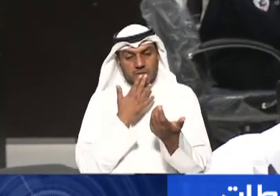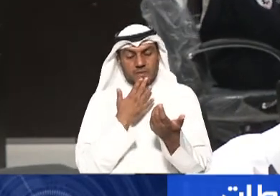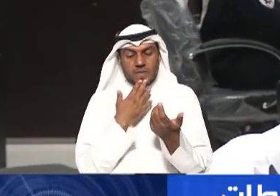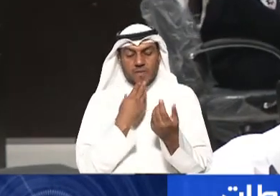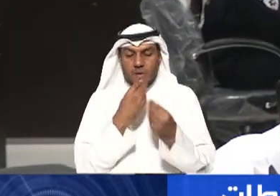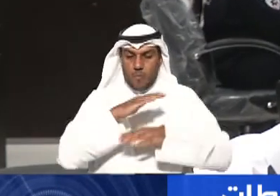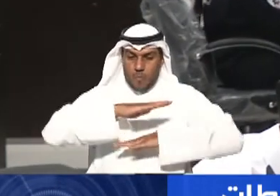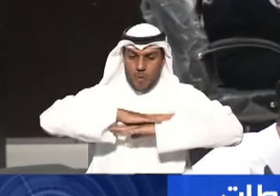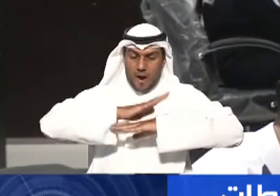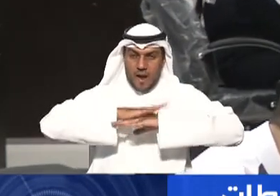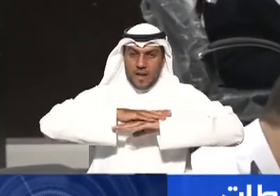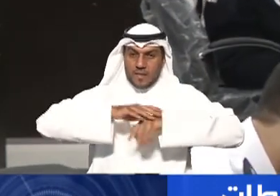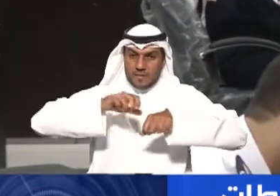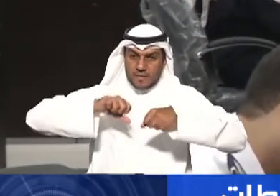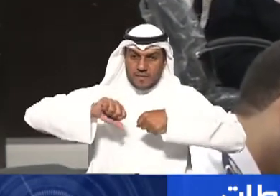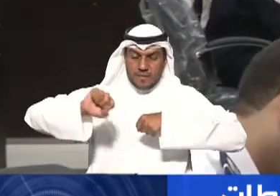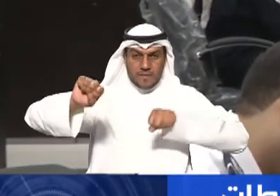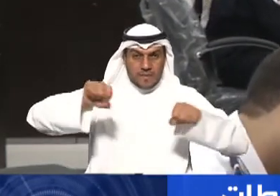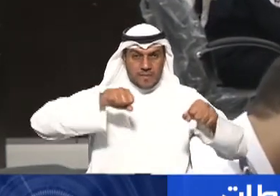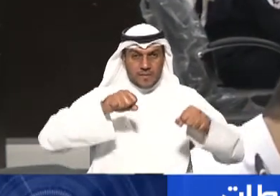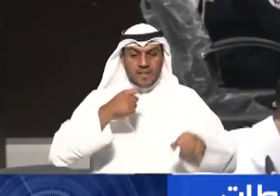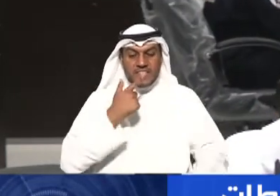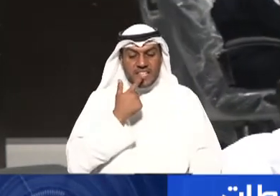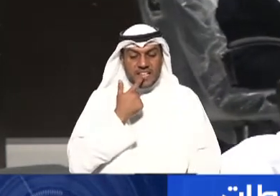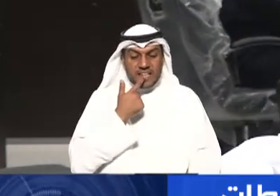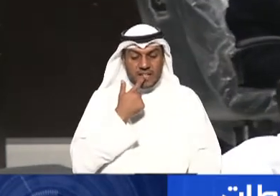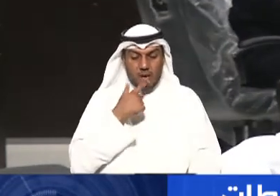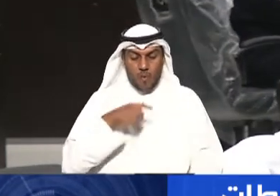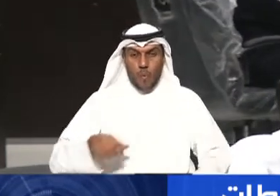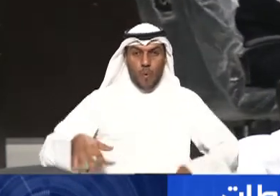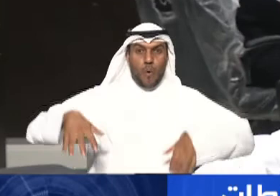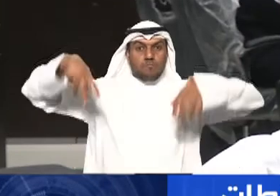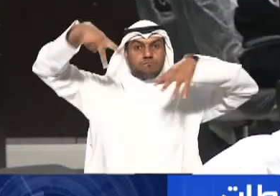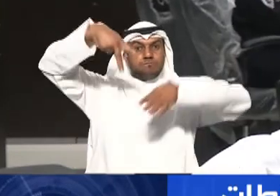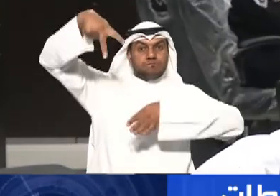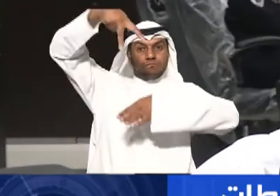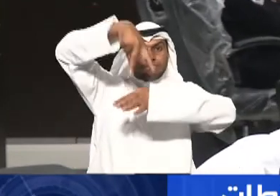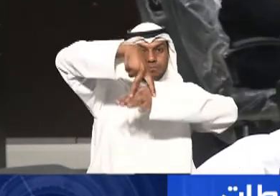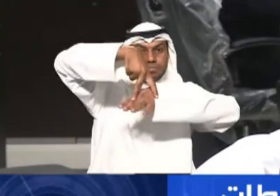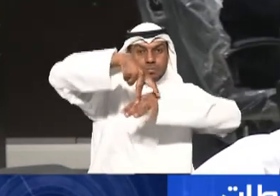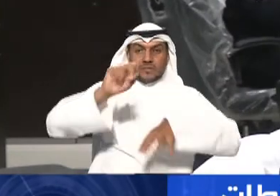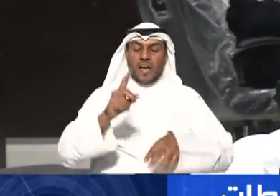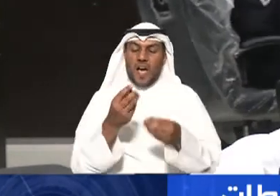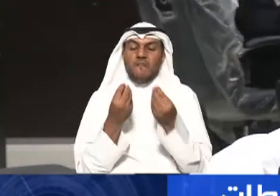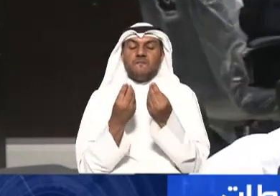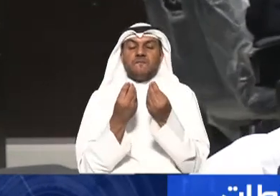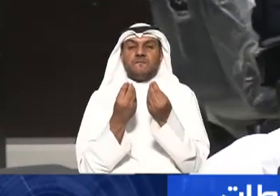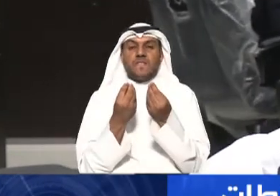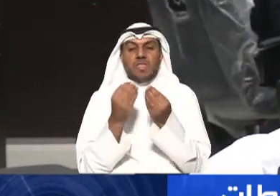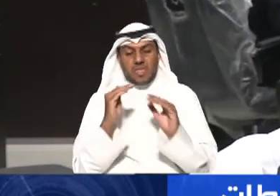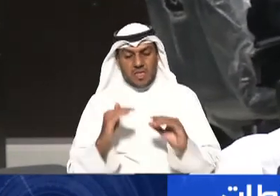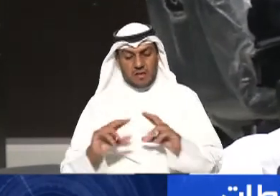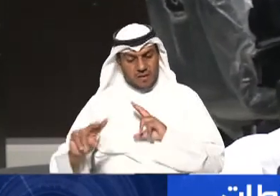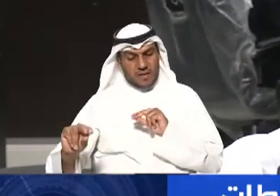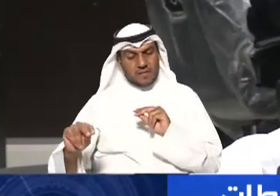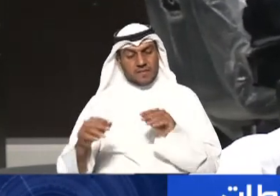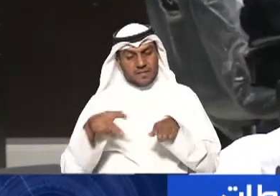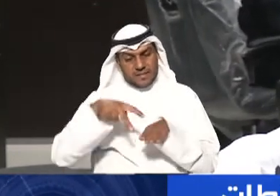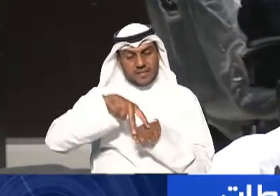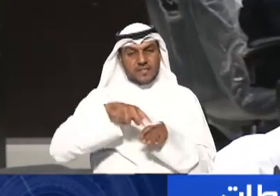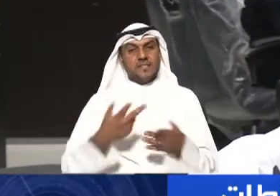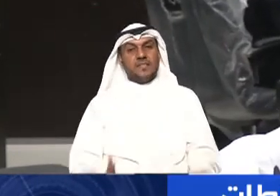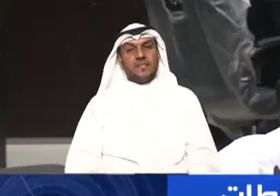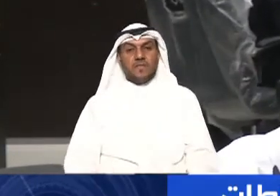البقي اللي قاعد يأخذونه هذا هل مناسب حق عمرهم ولا لا. هذه أمور لازم ضروري يكون يعني يعرفونها ويكونوا متواجدين، ما يعتمدون على أي أحد